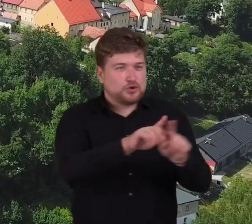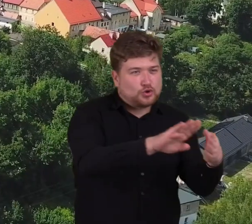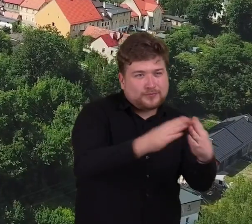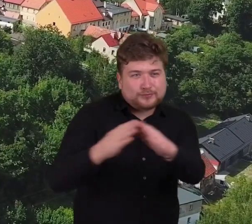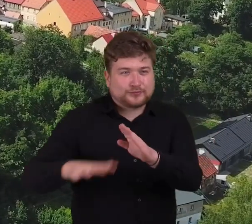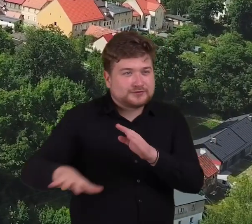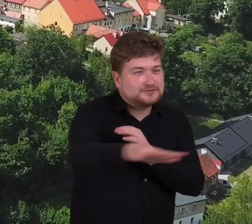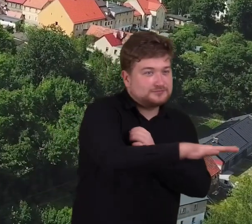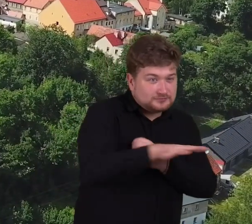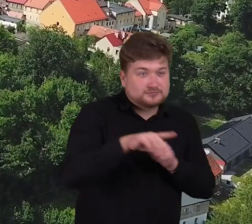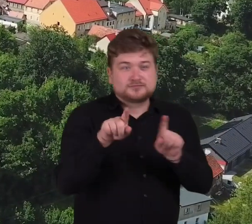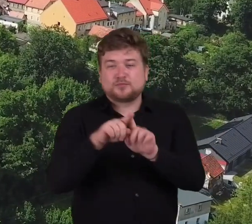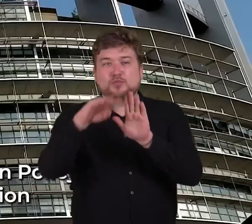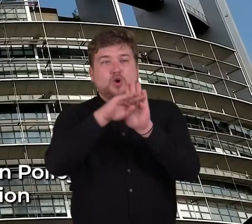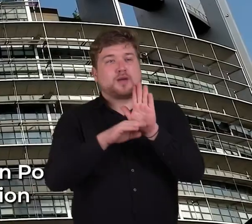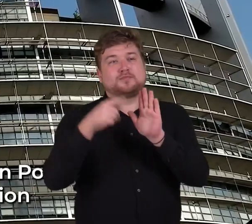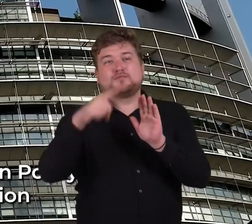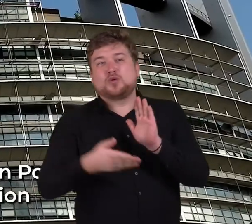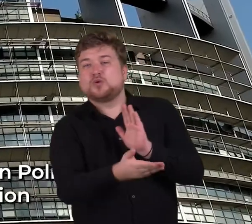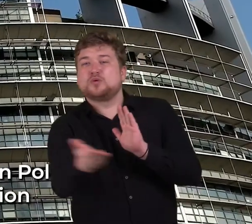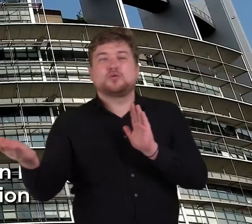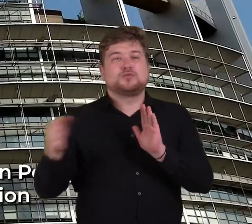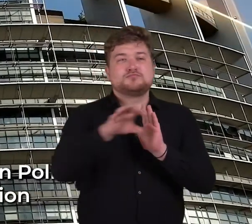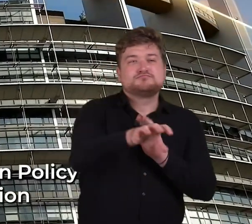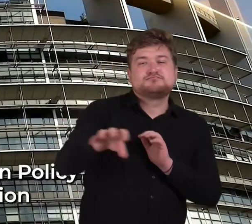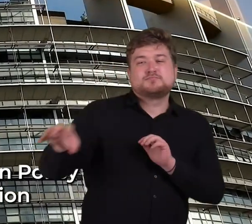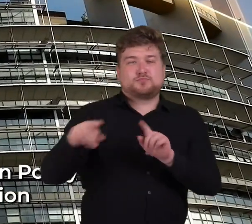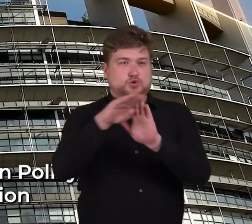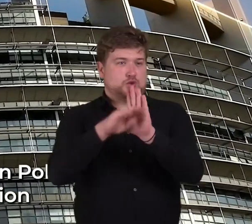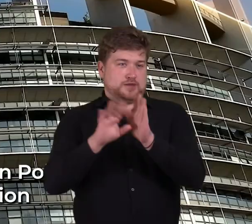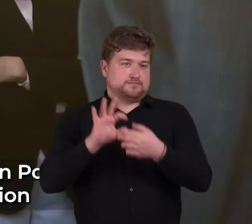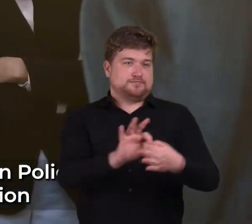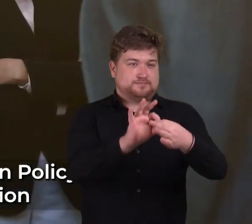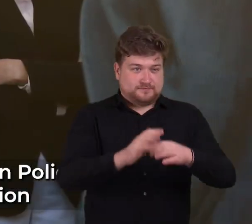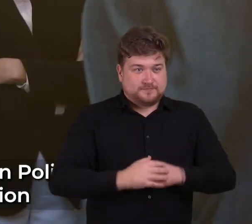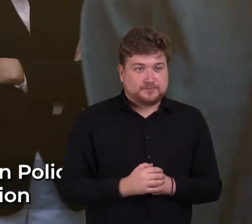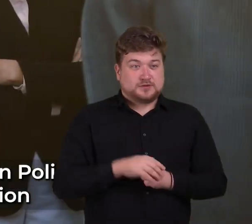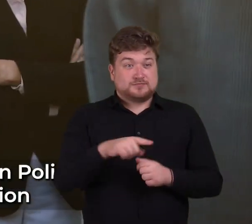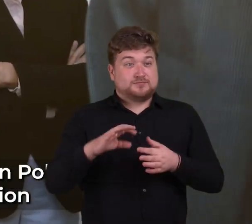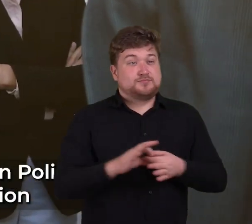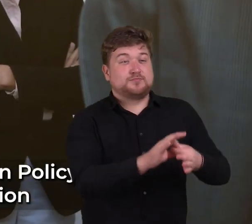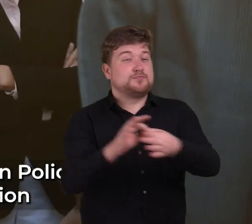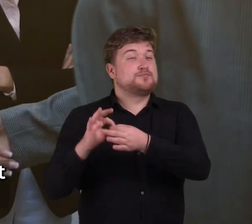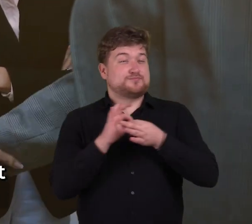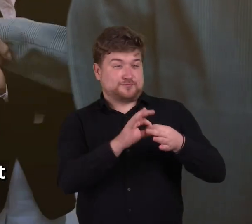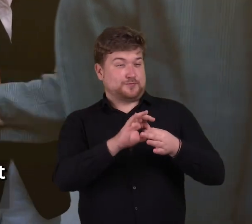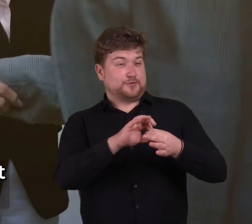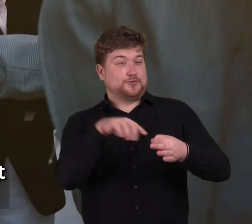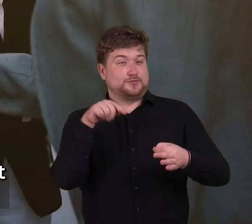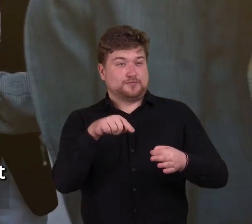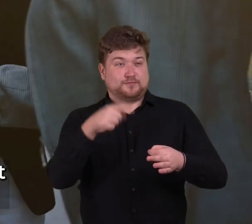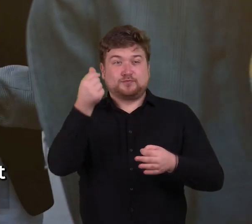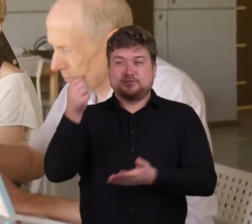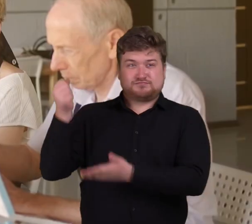konkretnych obszarów wymagających wsparcia. Wymiar terytorialny polityki spójności opiera się na trwałej współpracy rządu